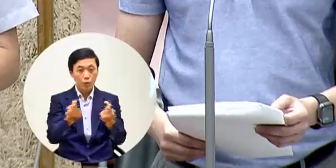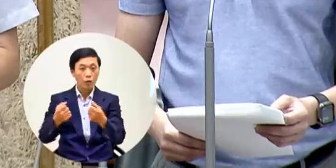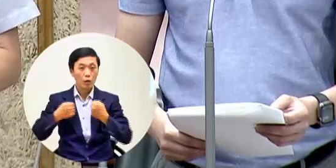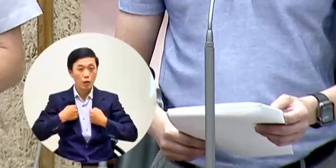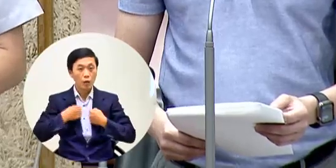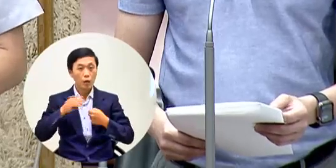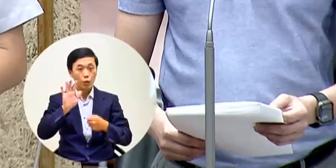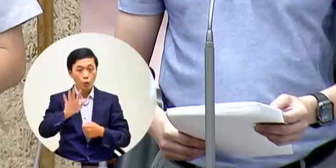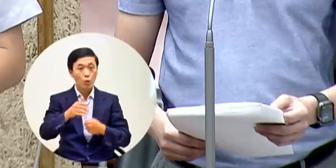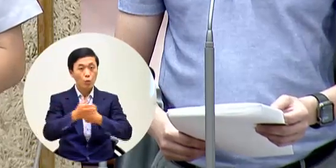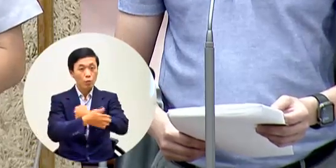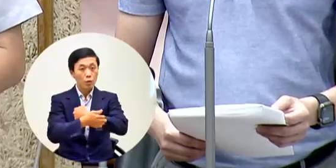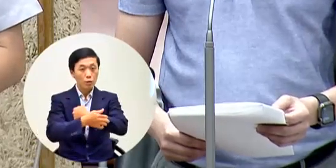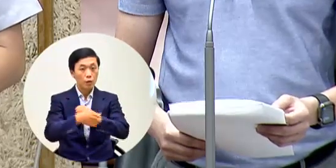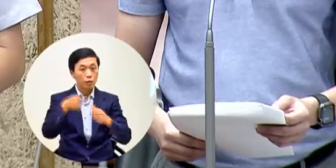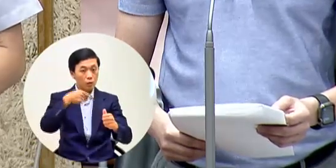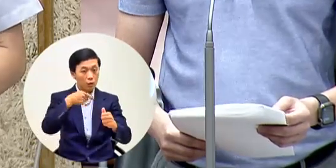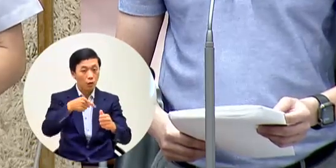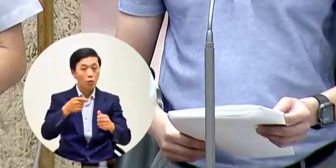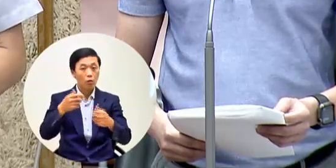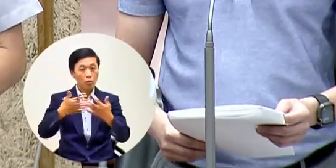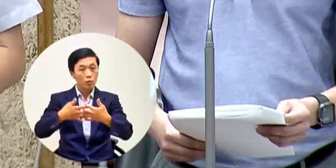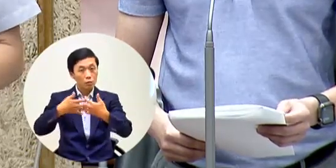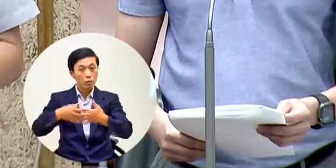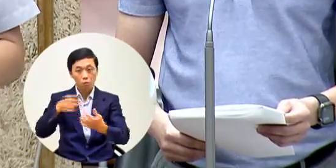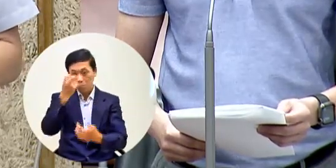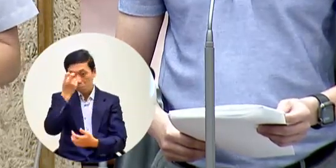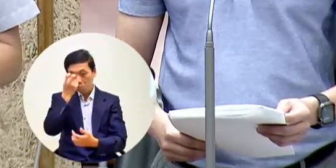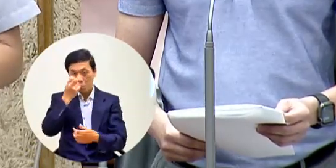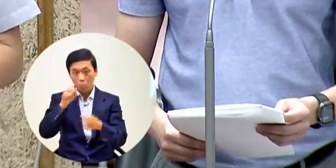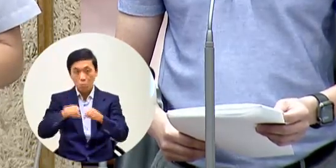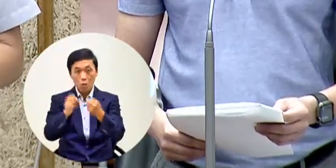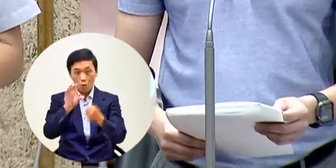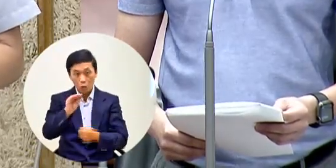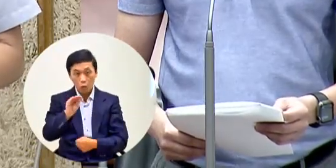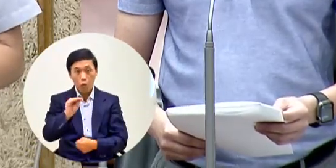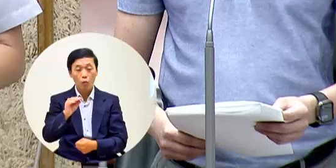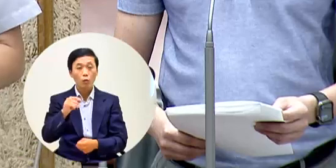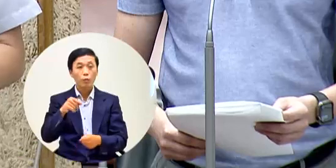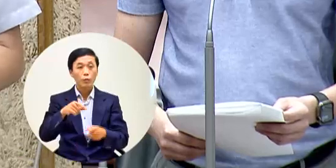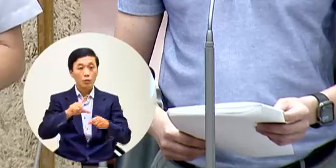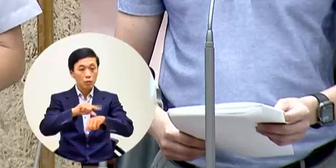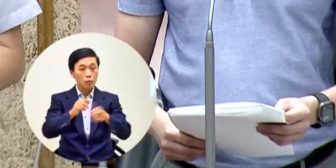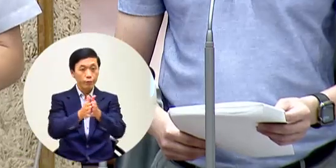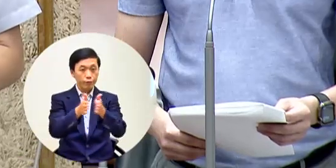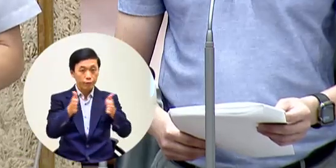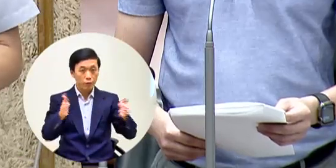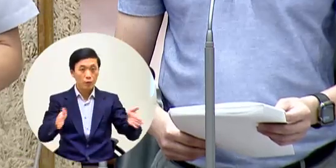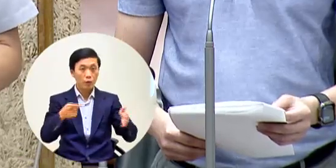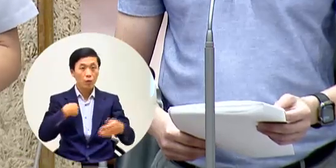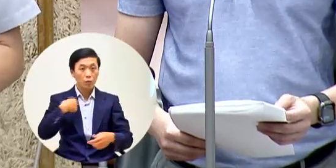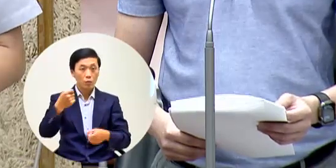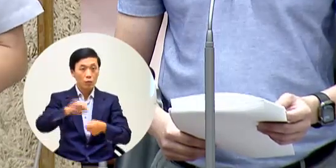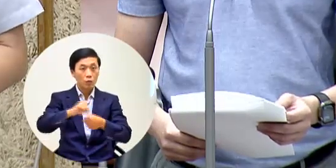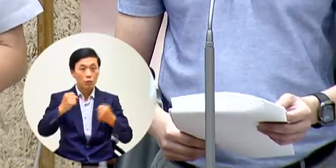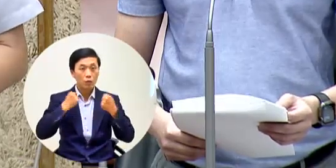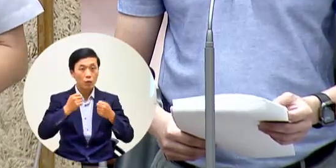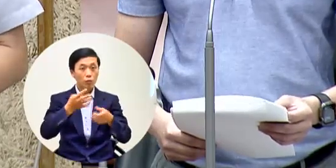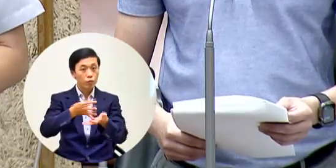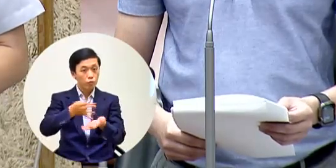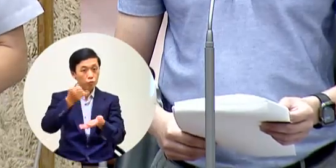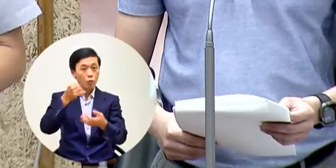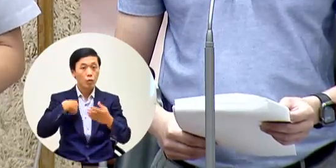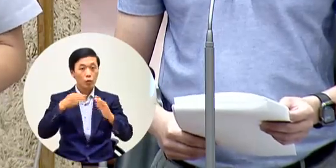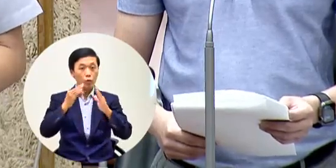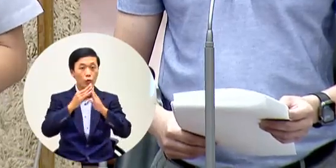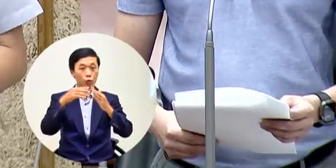还有机械设备的巡检。那今年度我们也在这一段时间更加强了很多次，包含我们局内的一些